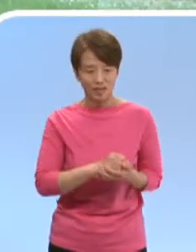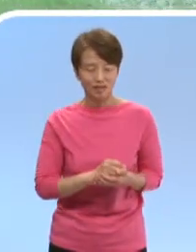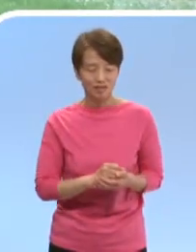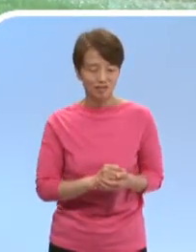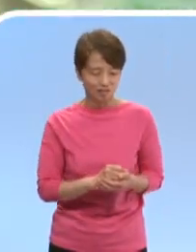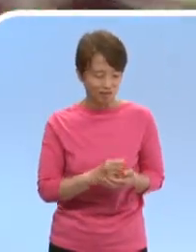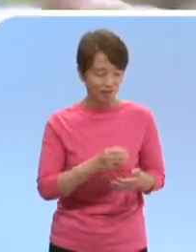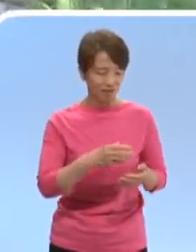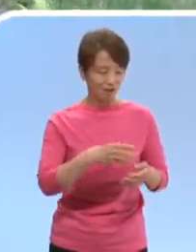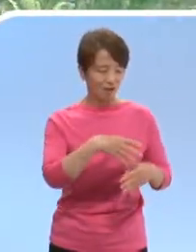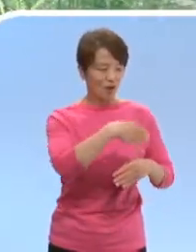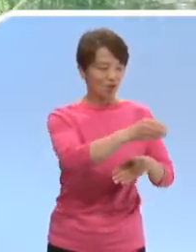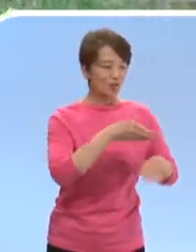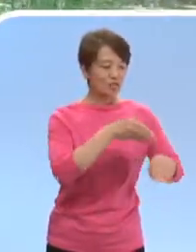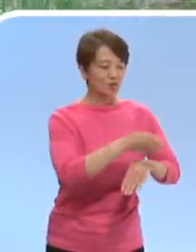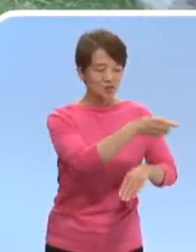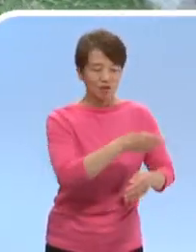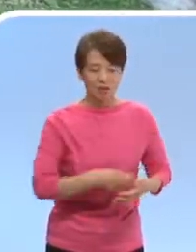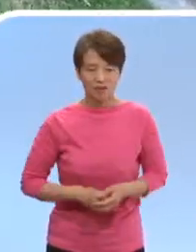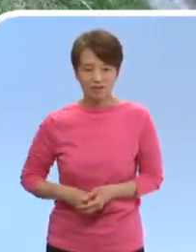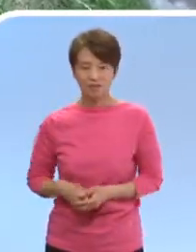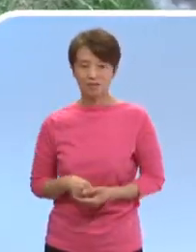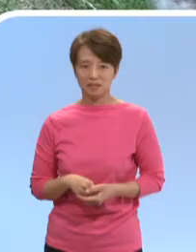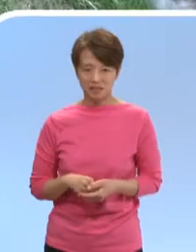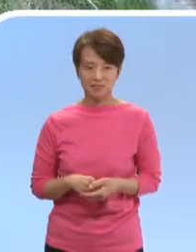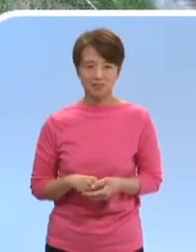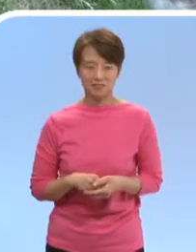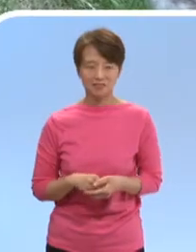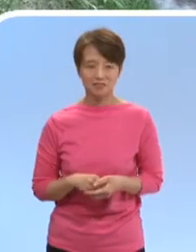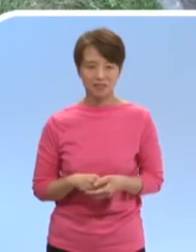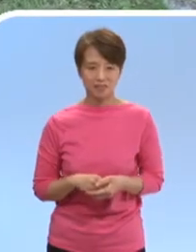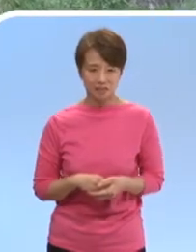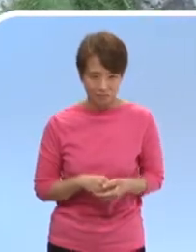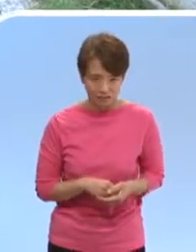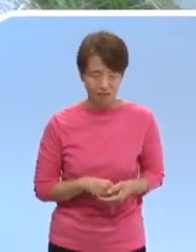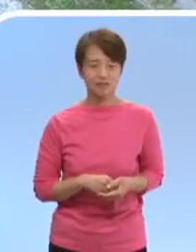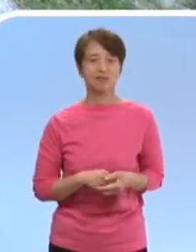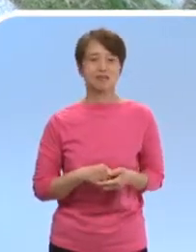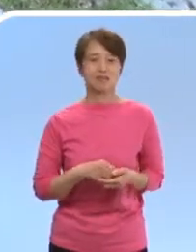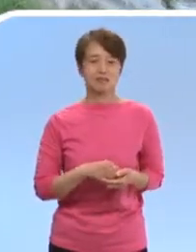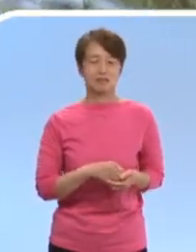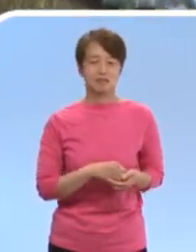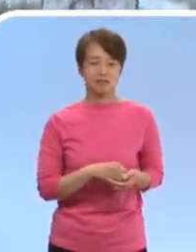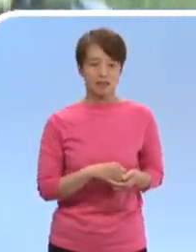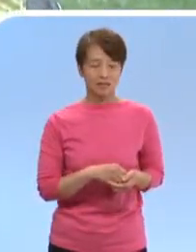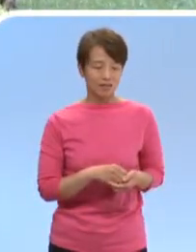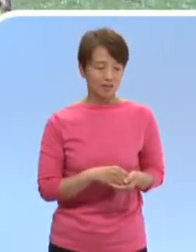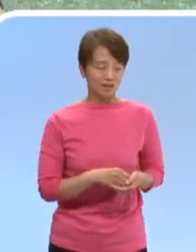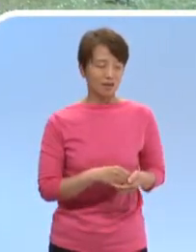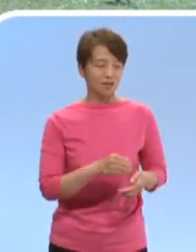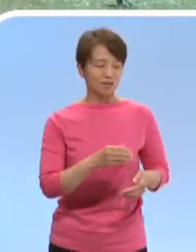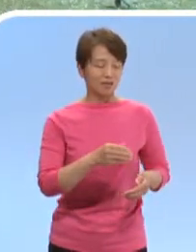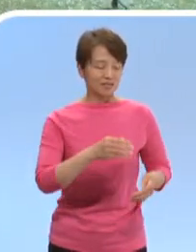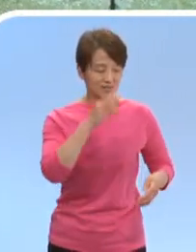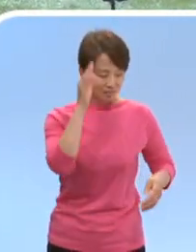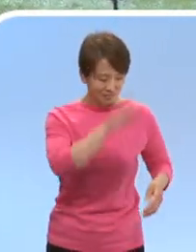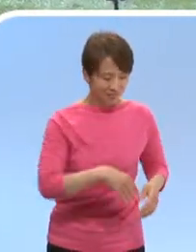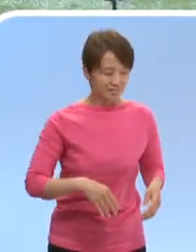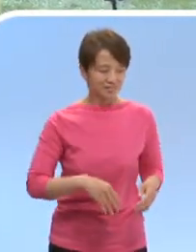いや取りすぎや わ。来た来た来た来た来た来た来た来た来た来 た、おい、 よ